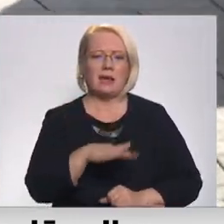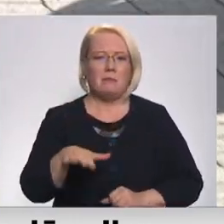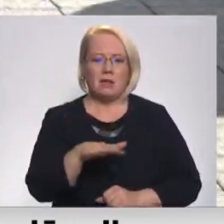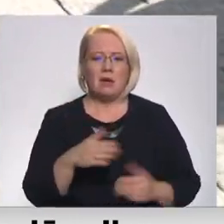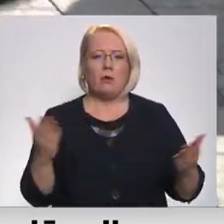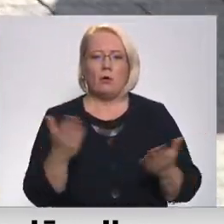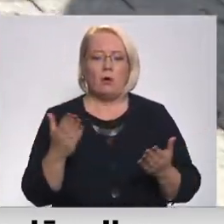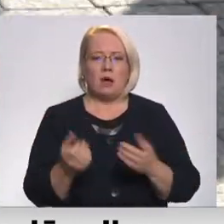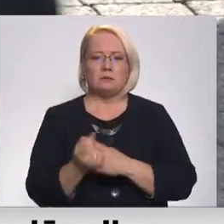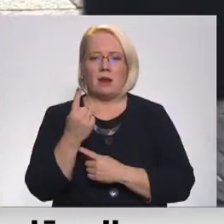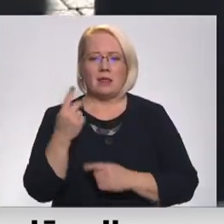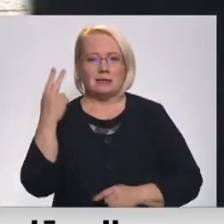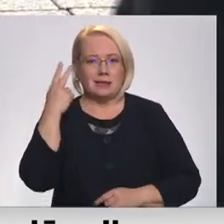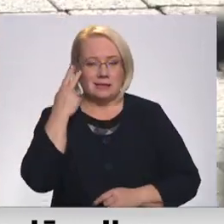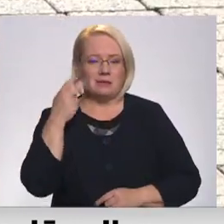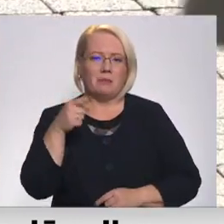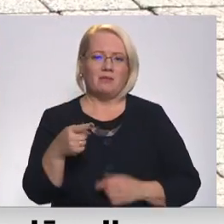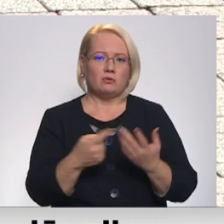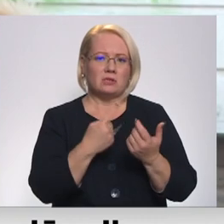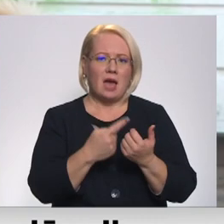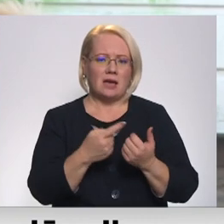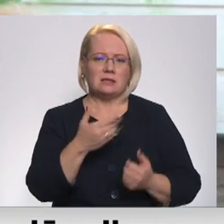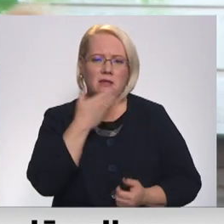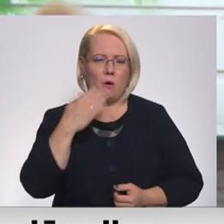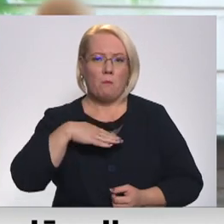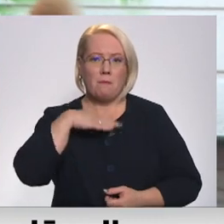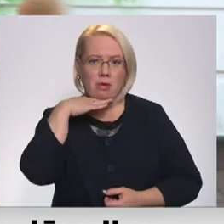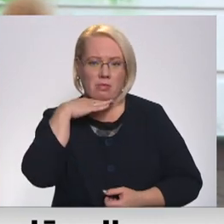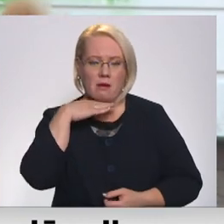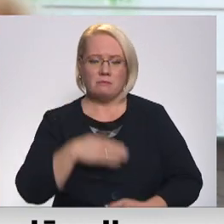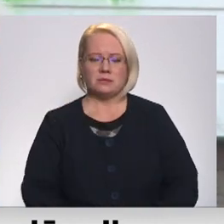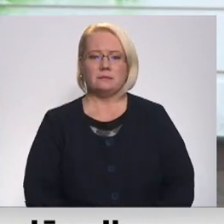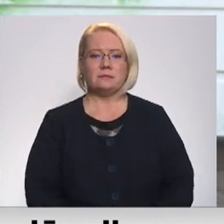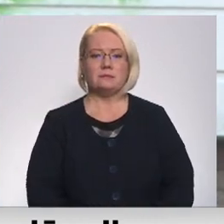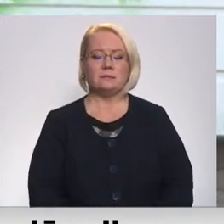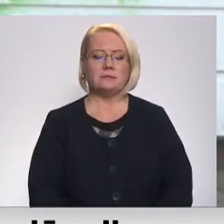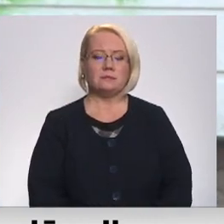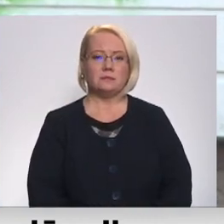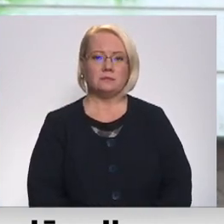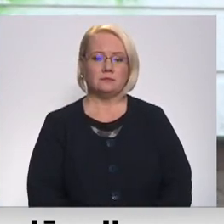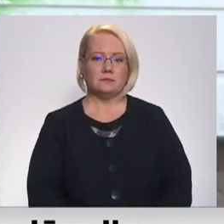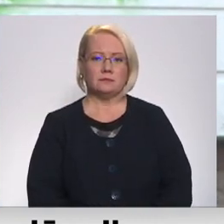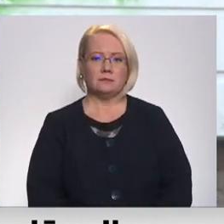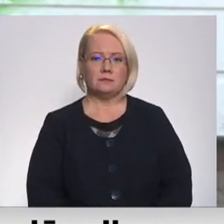kurās iezīmējas riski, bet viņu skaits ir nepietiekams. Vita Anstrete, Ainis Kupčs, Latvijas televīzija.